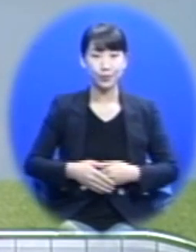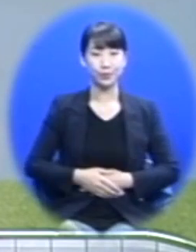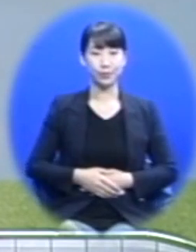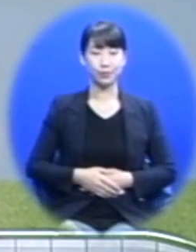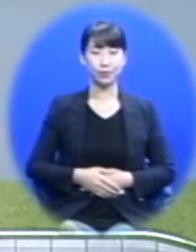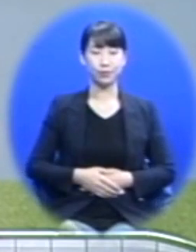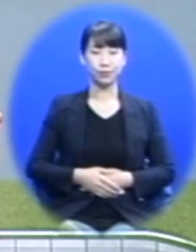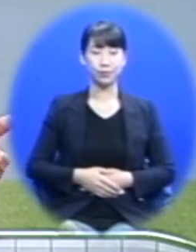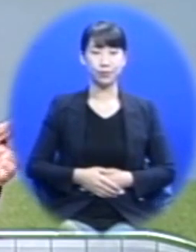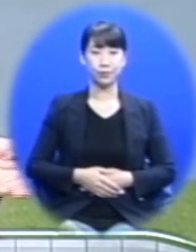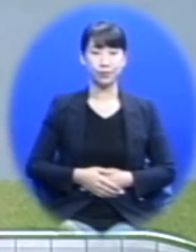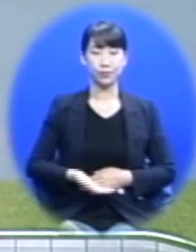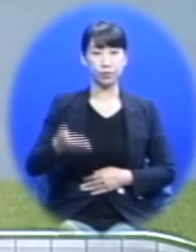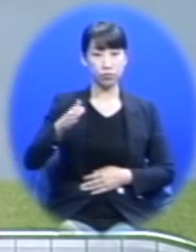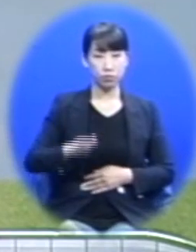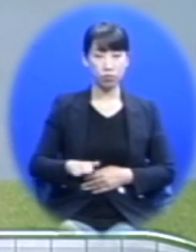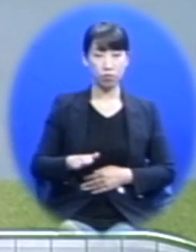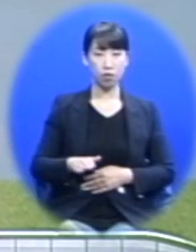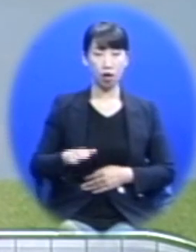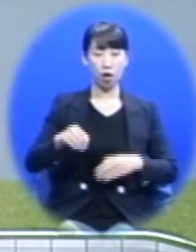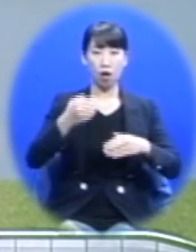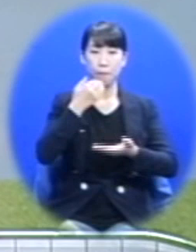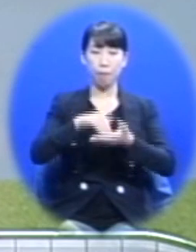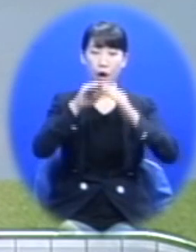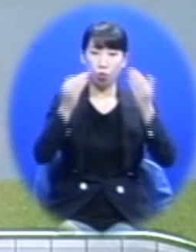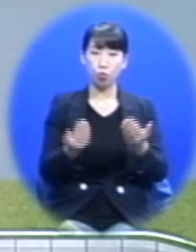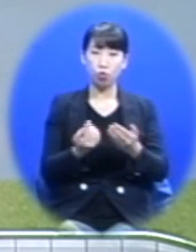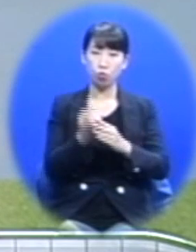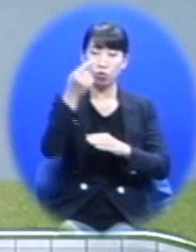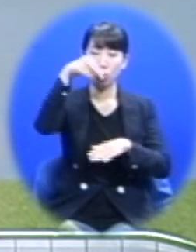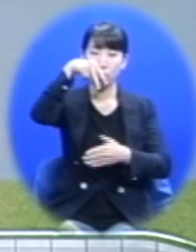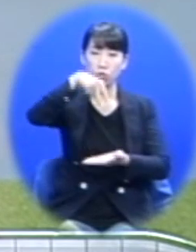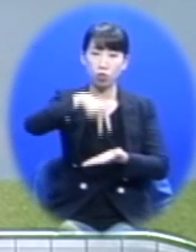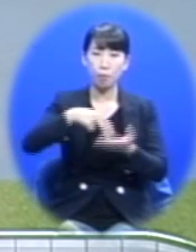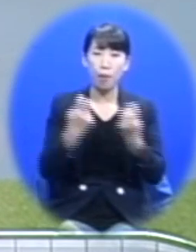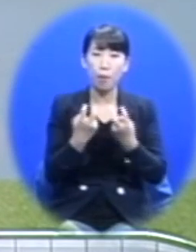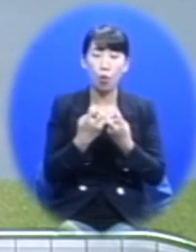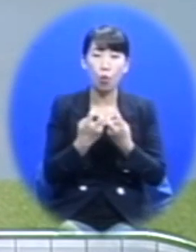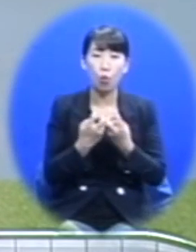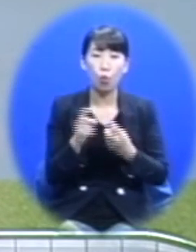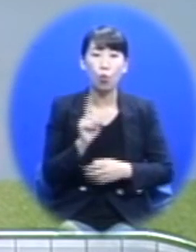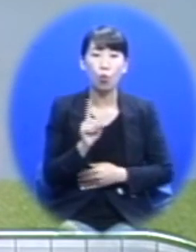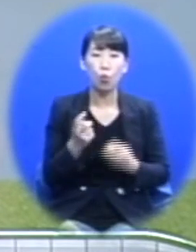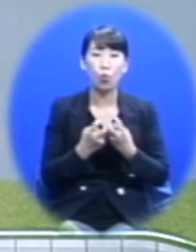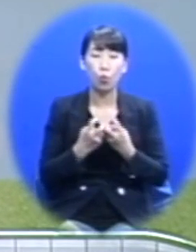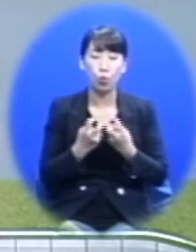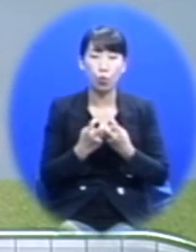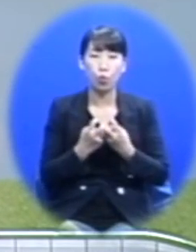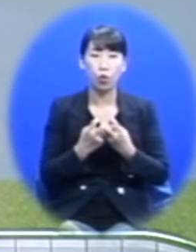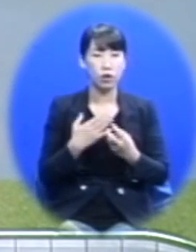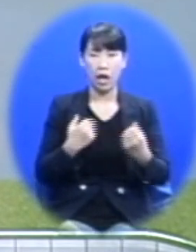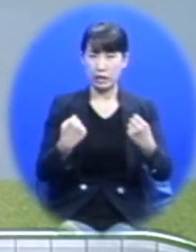그런데 어떻게 그 바위 위에 설 수 있는 거지요? 우리 힘으로는 못하는 일입니다. 다윗은